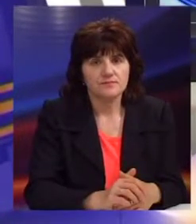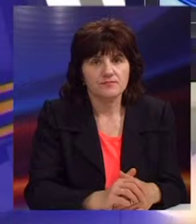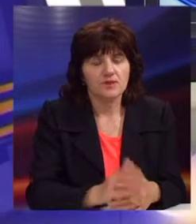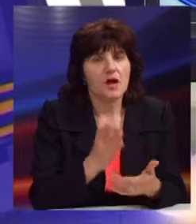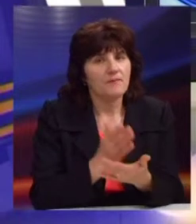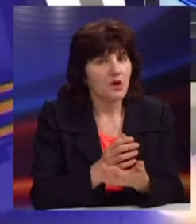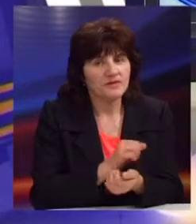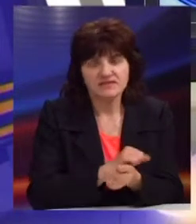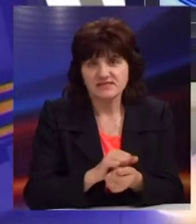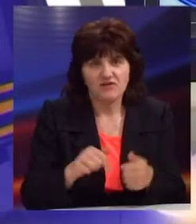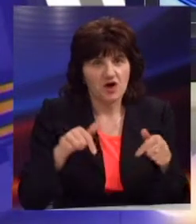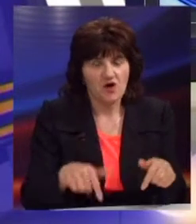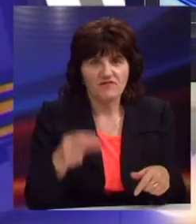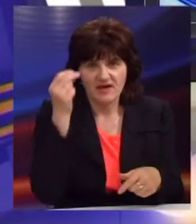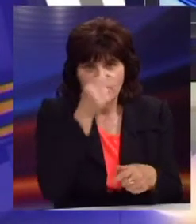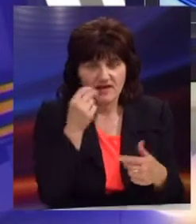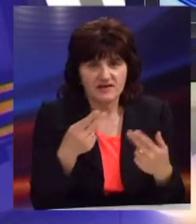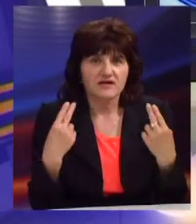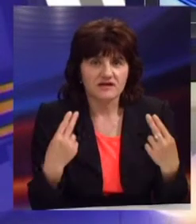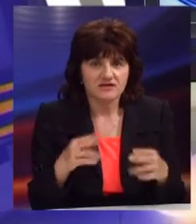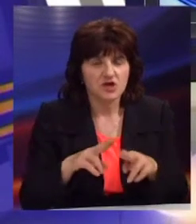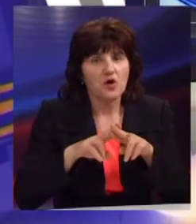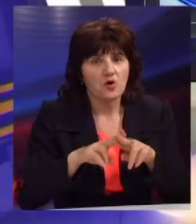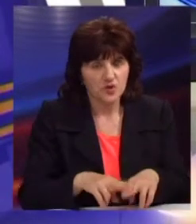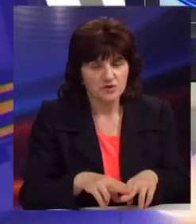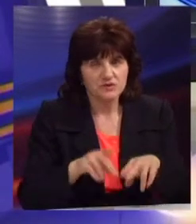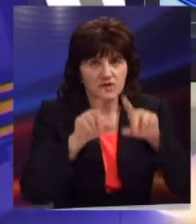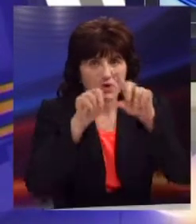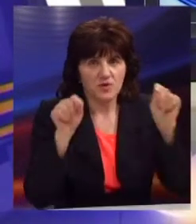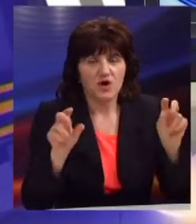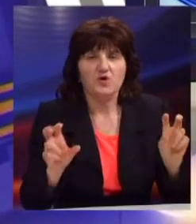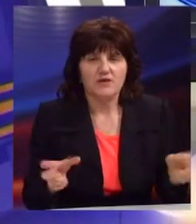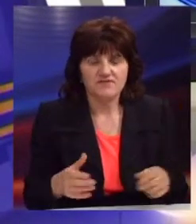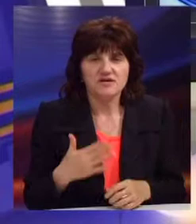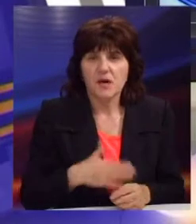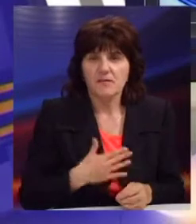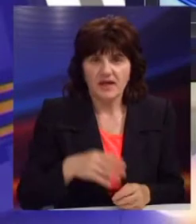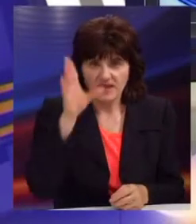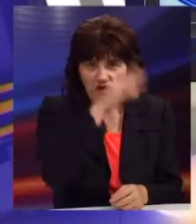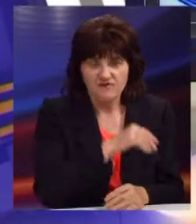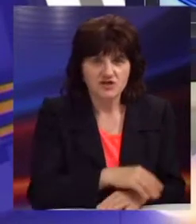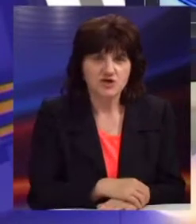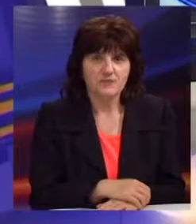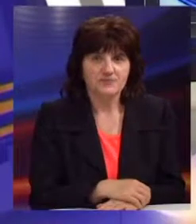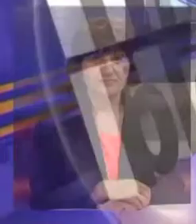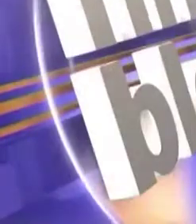Bilo bi to sve u ovonedeljnom pregledu najznačajnijih dešavanja. Ostanite i dalje uz program U Eko televizije. Prijatno večer.